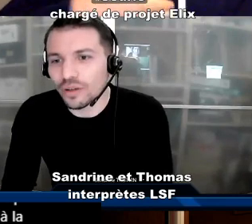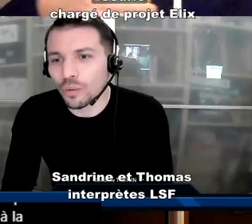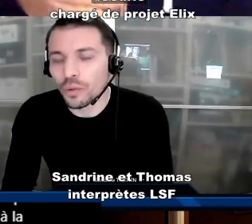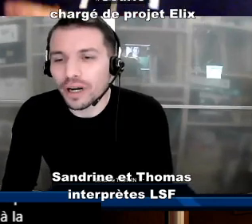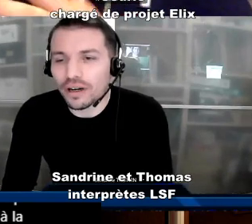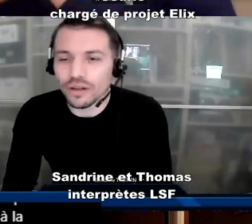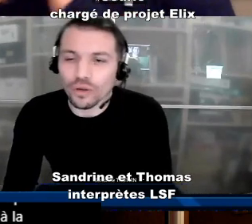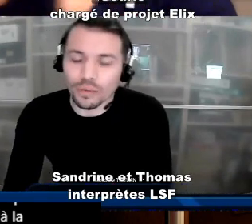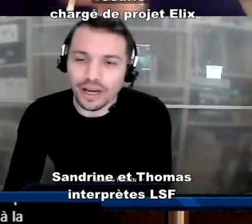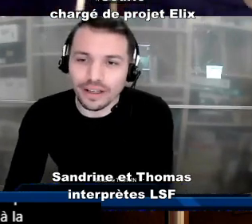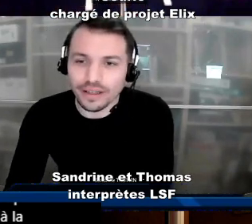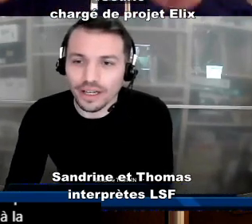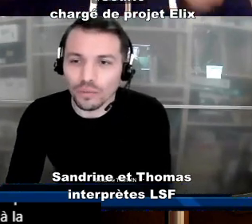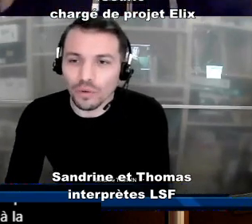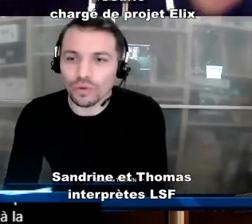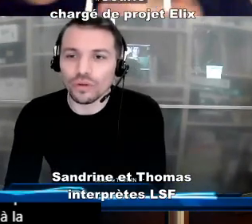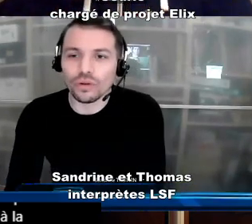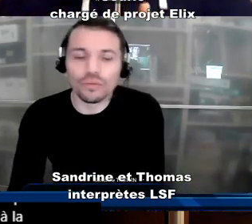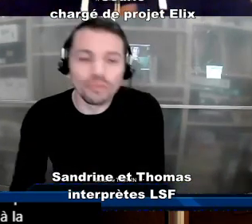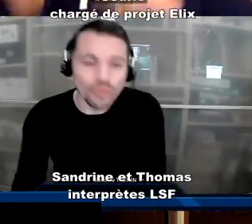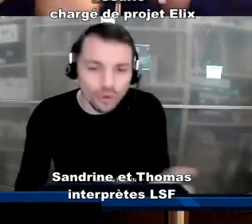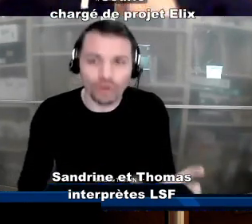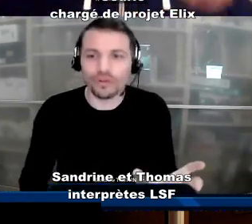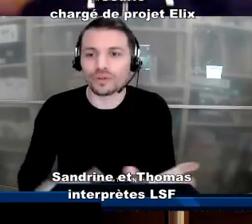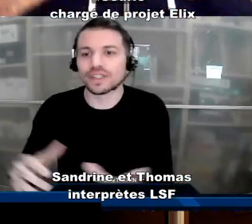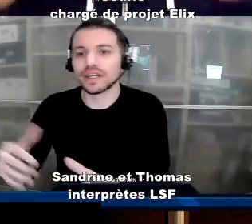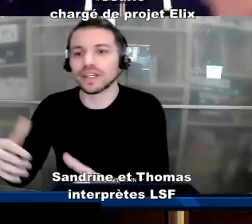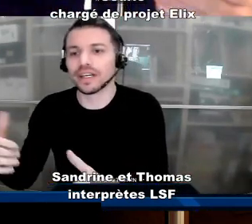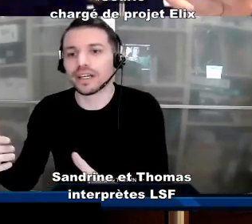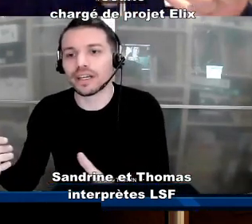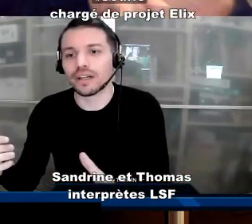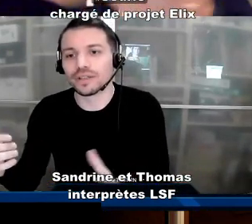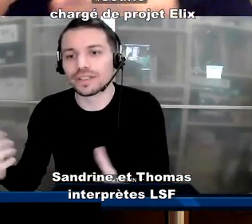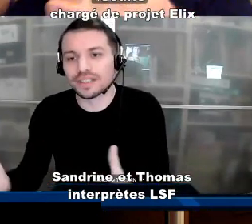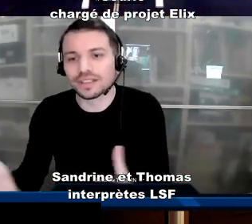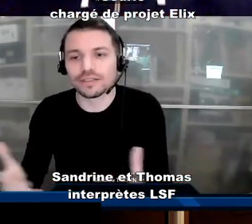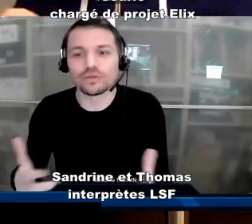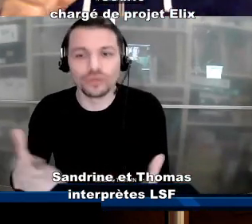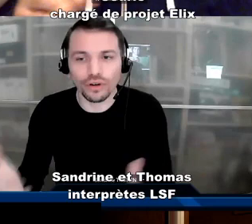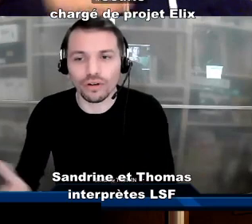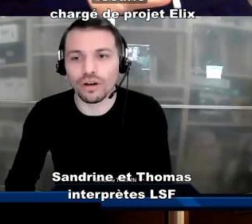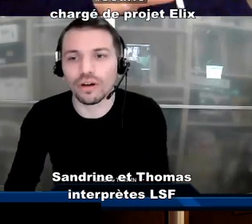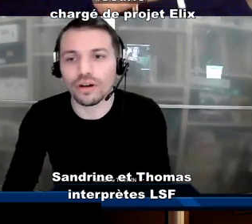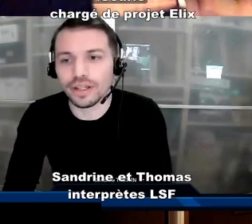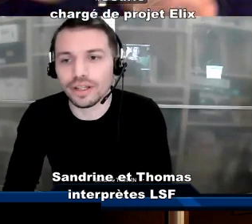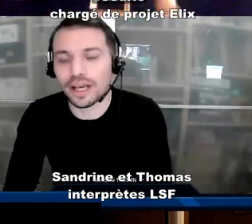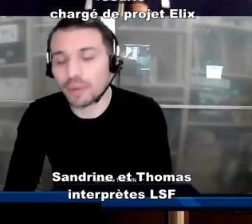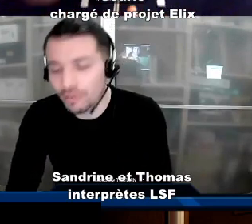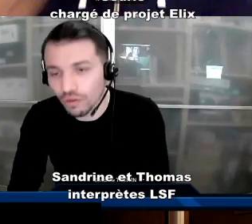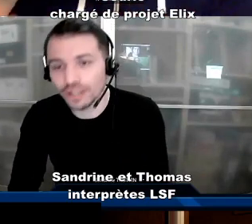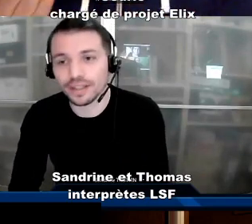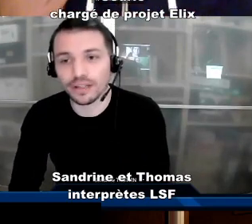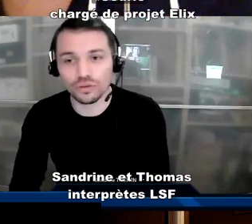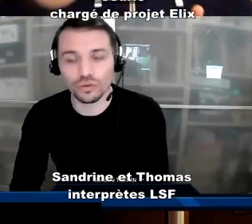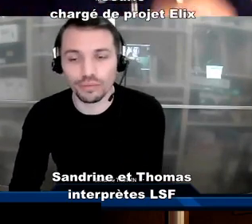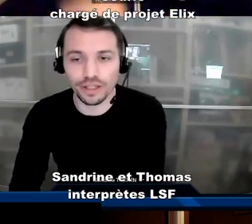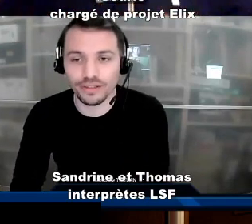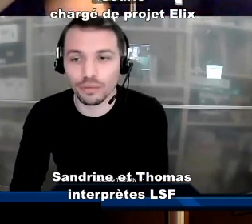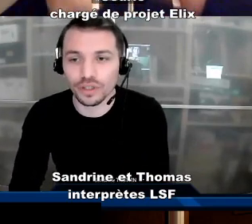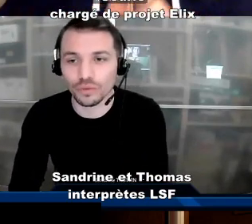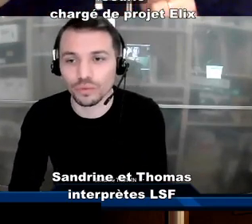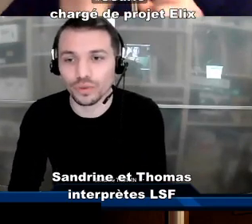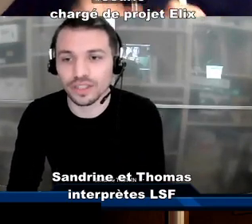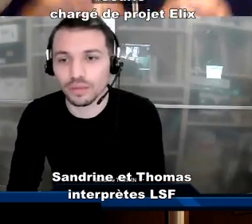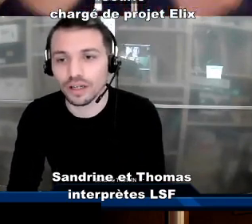Oui, on ne peut pas comparer, hein, clairement le mot en français et le signe tout le temps. Il y a parfois des traductions,